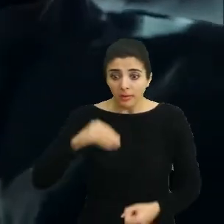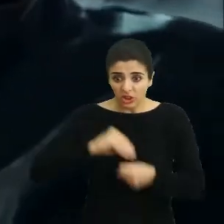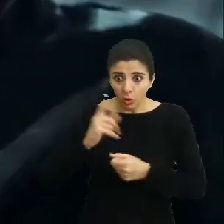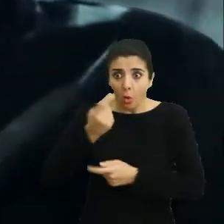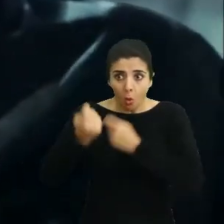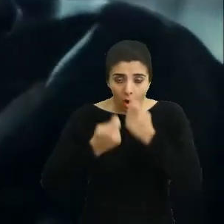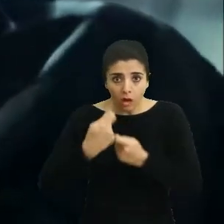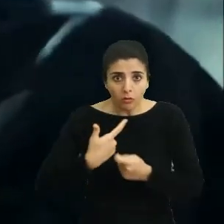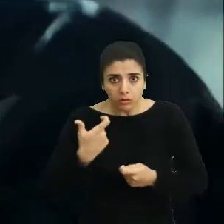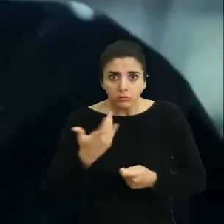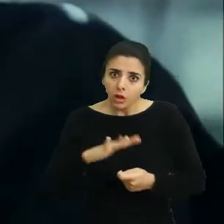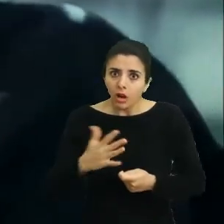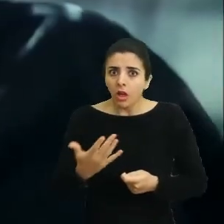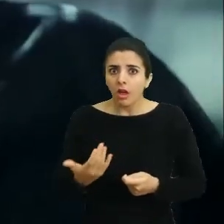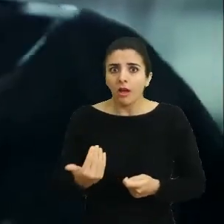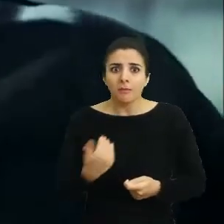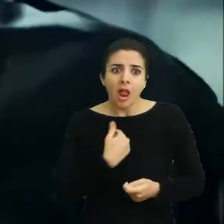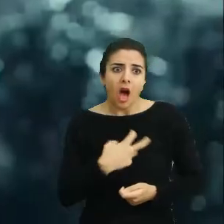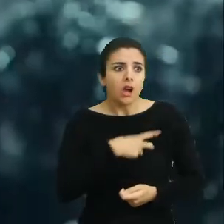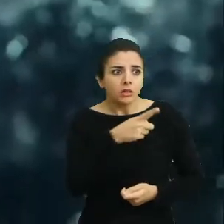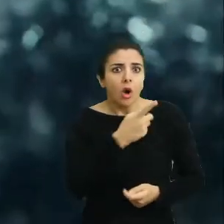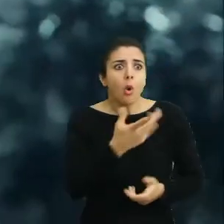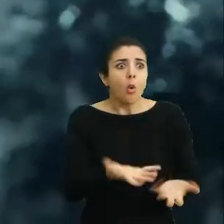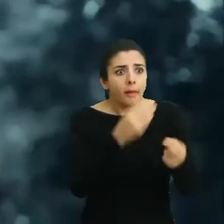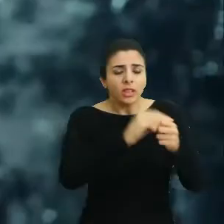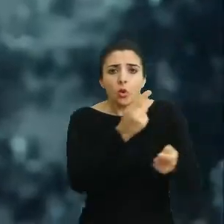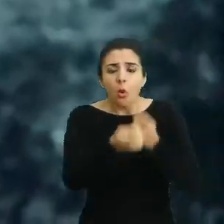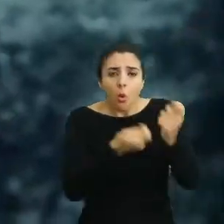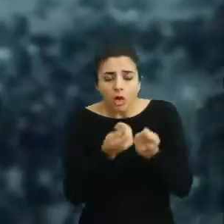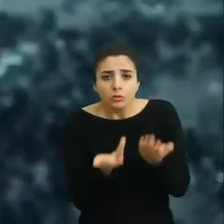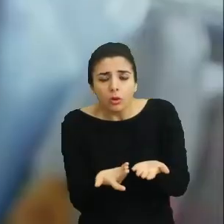çalışıyor, bir yandan canımın canını kurtarmak için çırpınıyor.